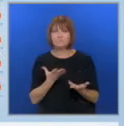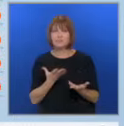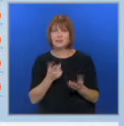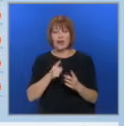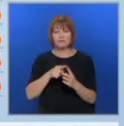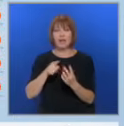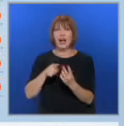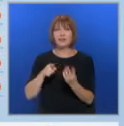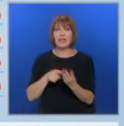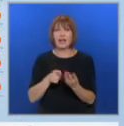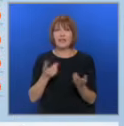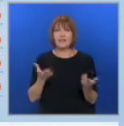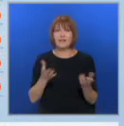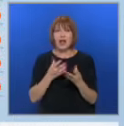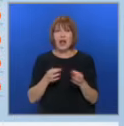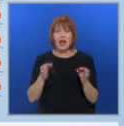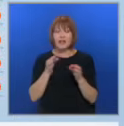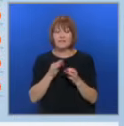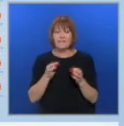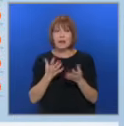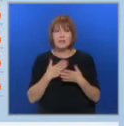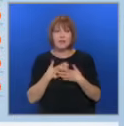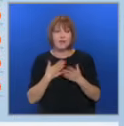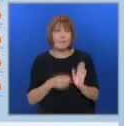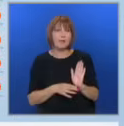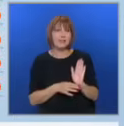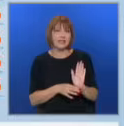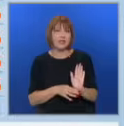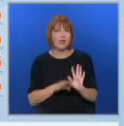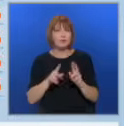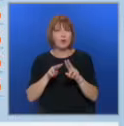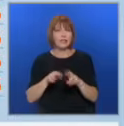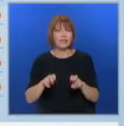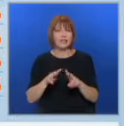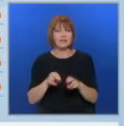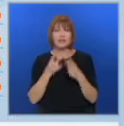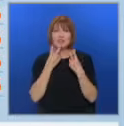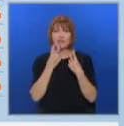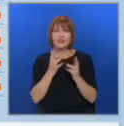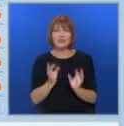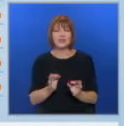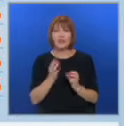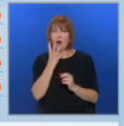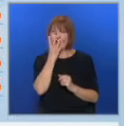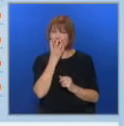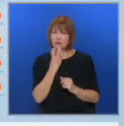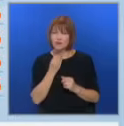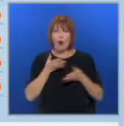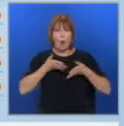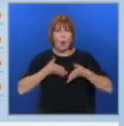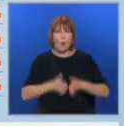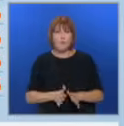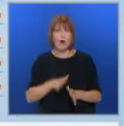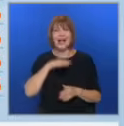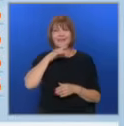част от обществото, която не открива свое представителство. Според изследването у нас се наблюдава сериозно разочарование и умора в нагласата